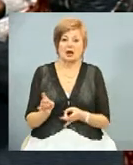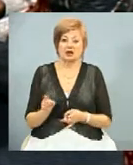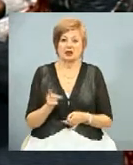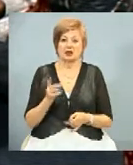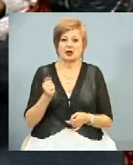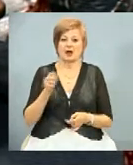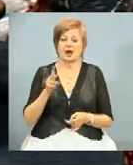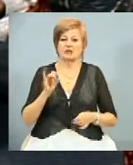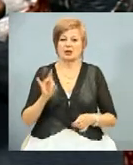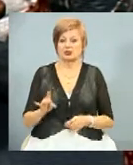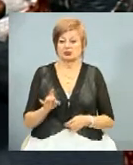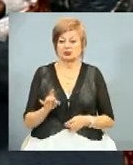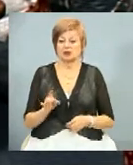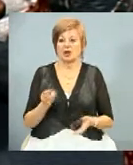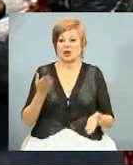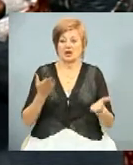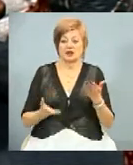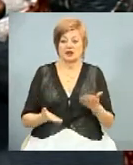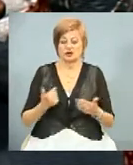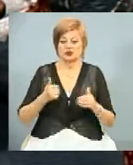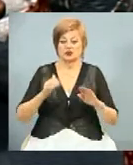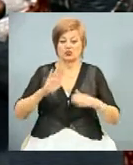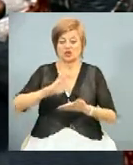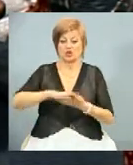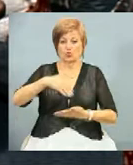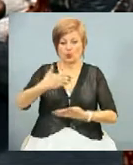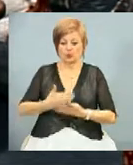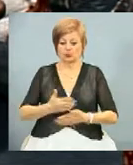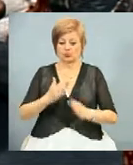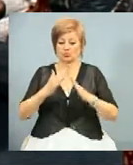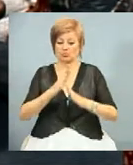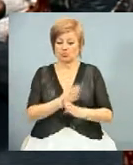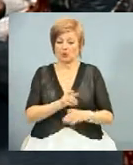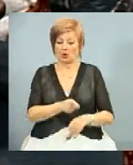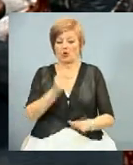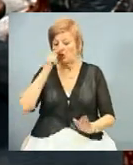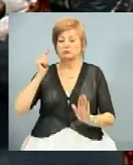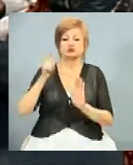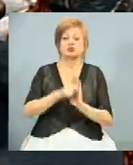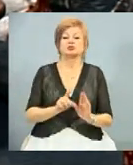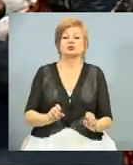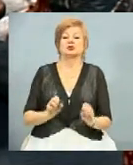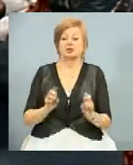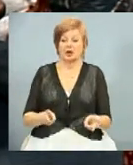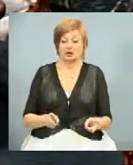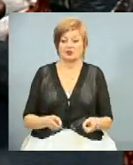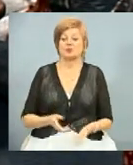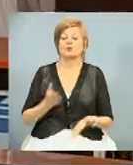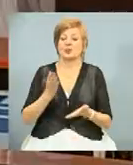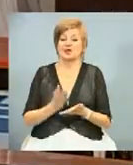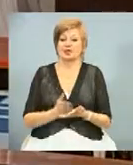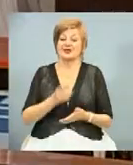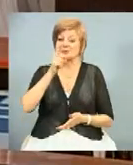злодії? Вони як? Якщо в мене ноутбук стояв у столі вдома, як хакери туди пробралися? Є